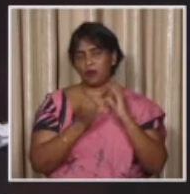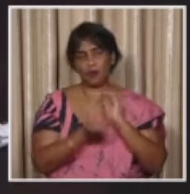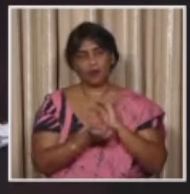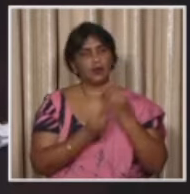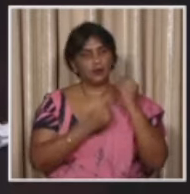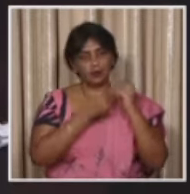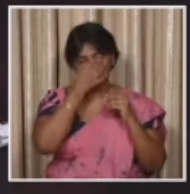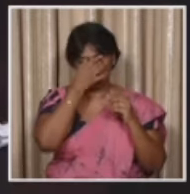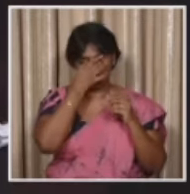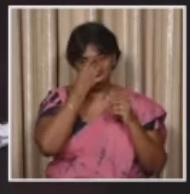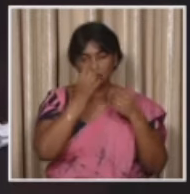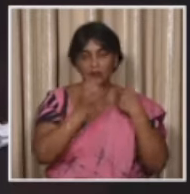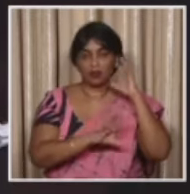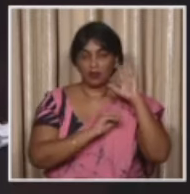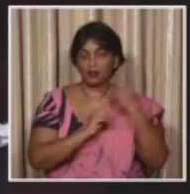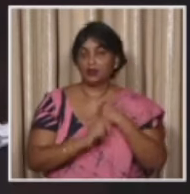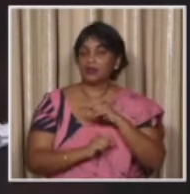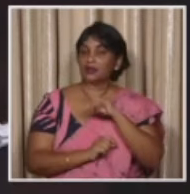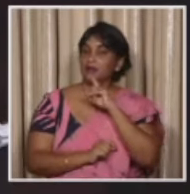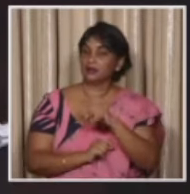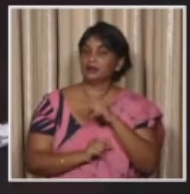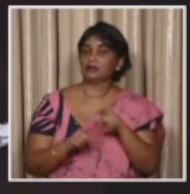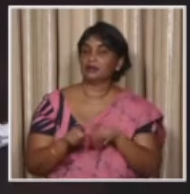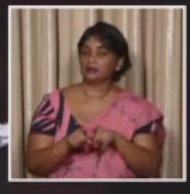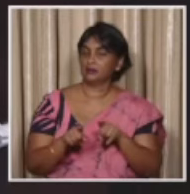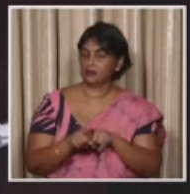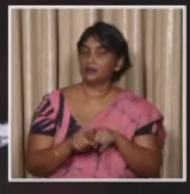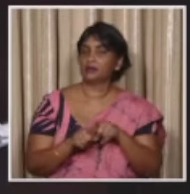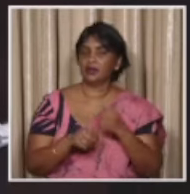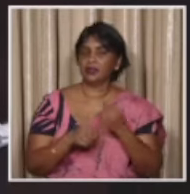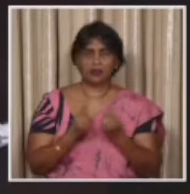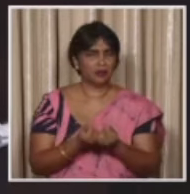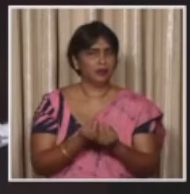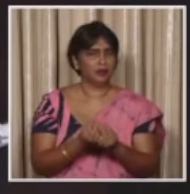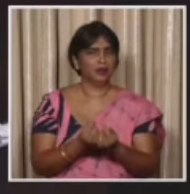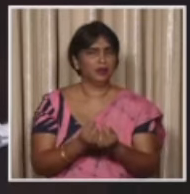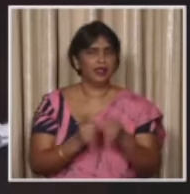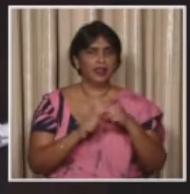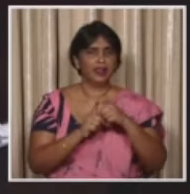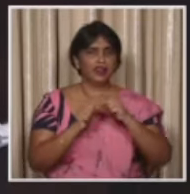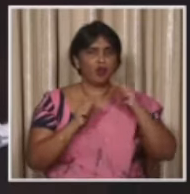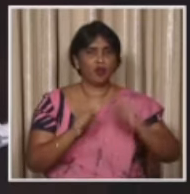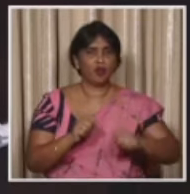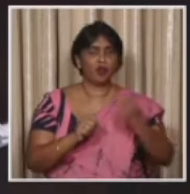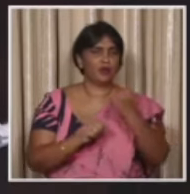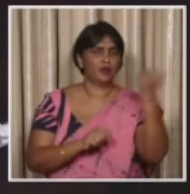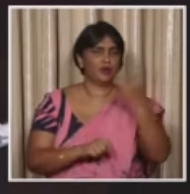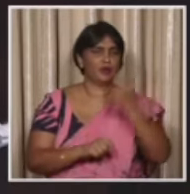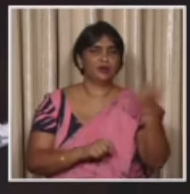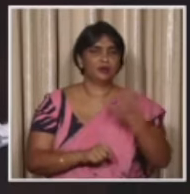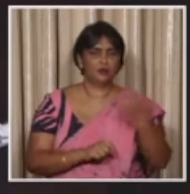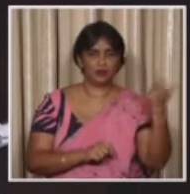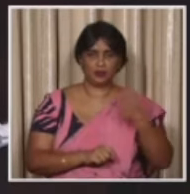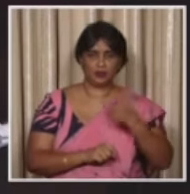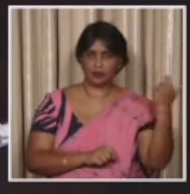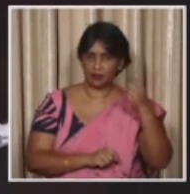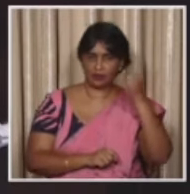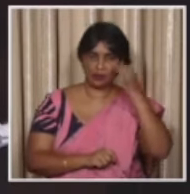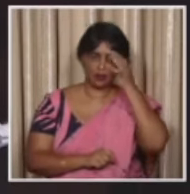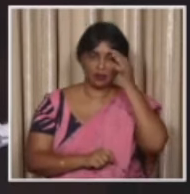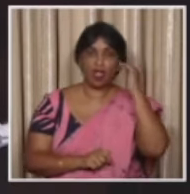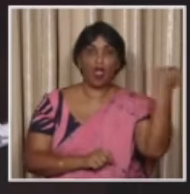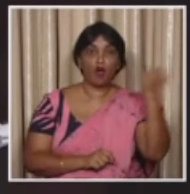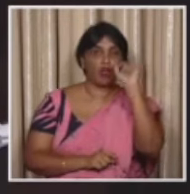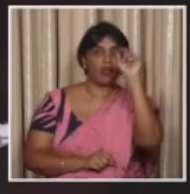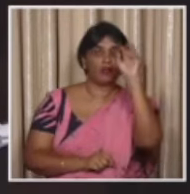අපි ඒව ගැන තොරතුරු අනාවරණය කරනකොට මේ මොහොතින් මොහොත ඩිරෙක්ටර් බෝඩ්ස් වල නම් ටික මේ වාෂ්ප වුණා. අලුත් අලුත්